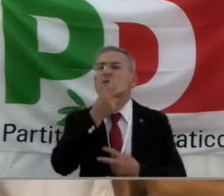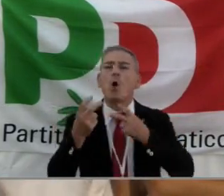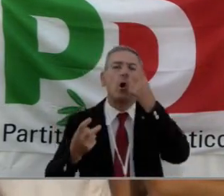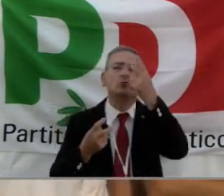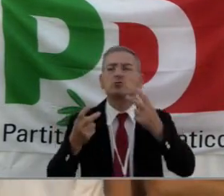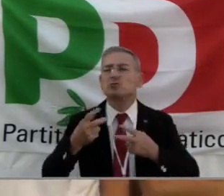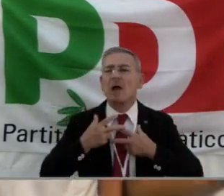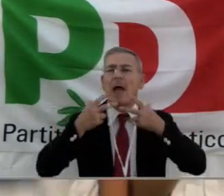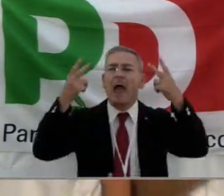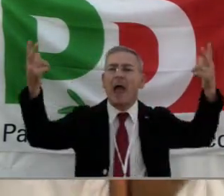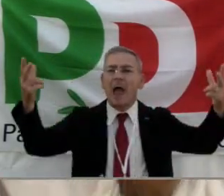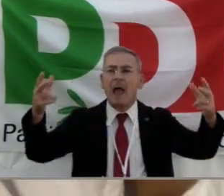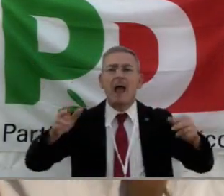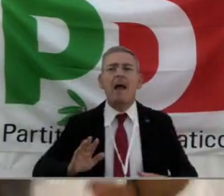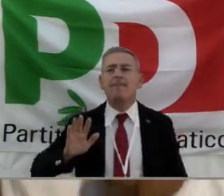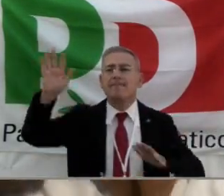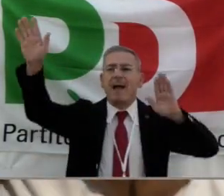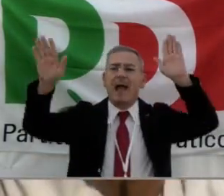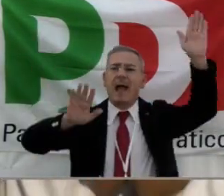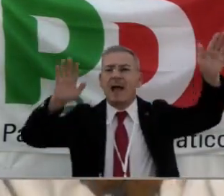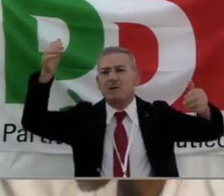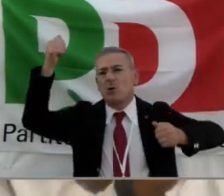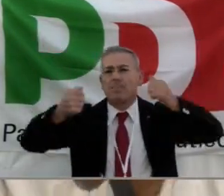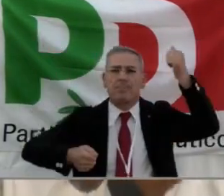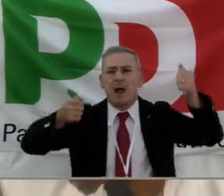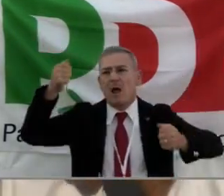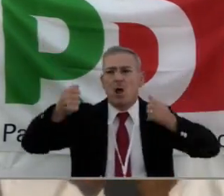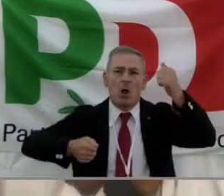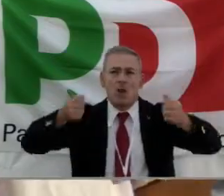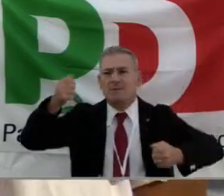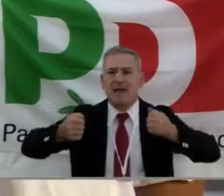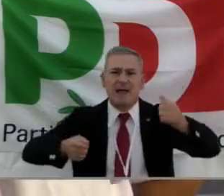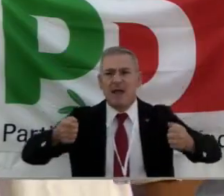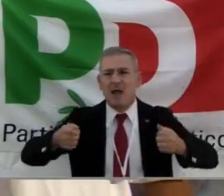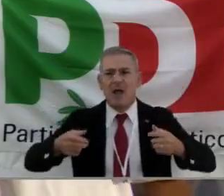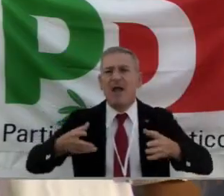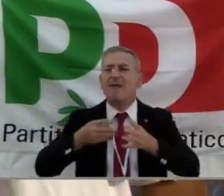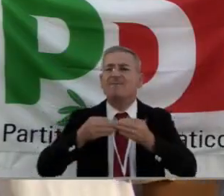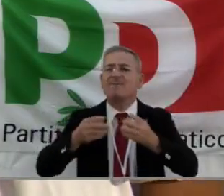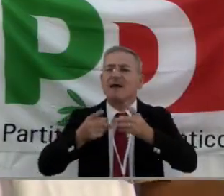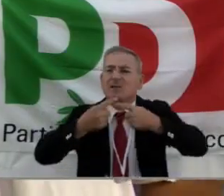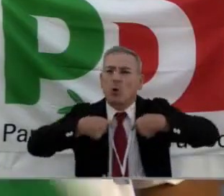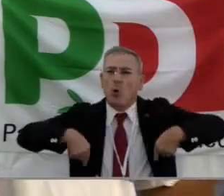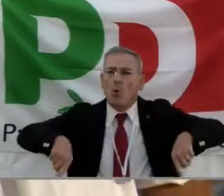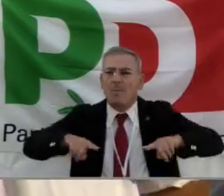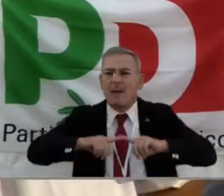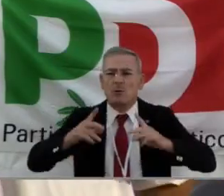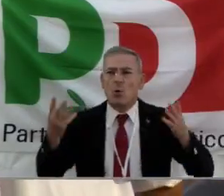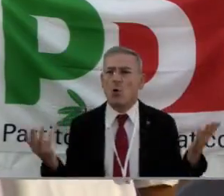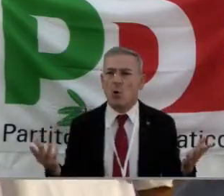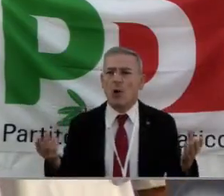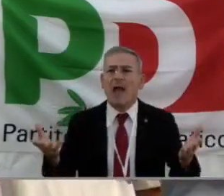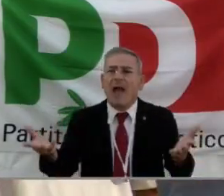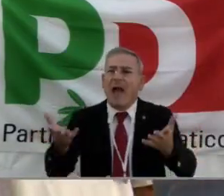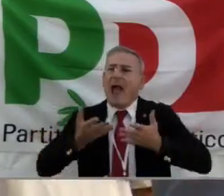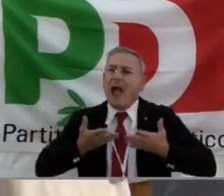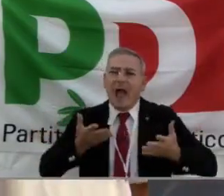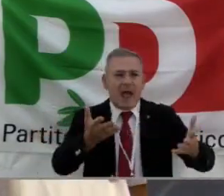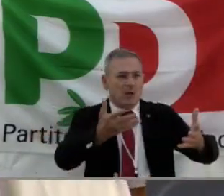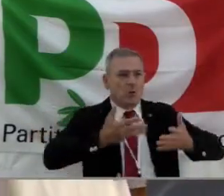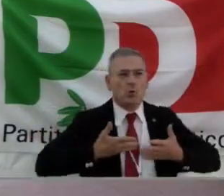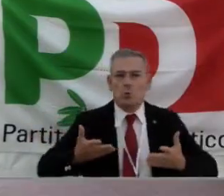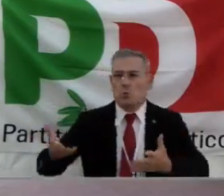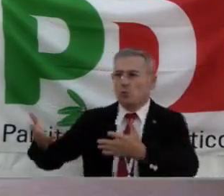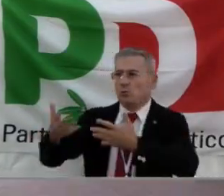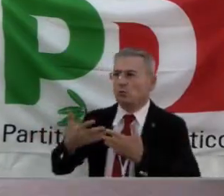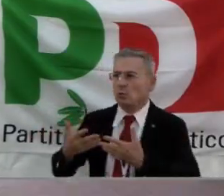voce, alzate la mano, scuotetevi come noi, dateci una mano.